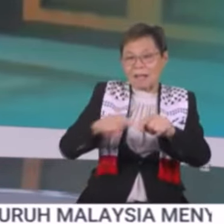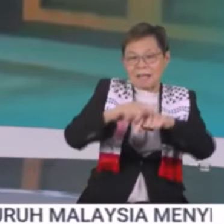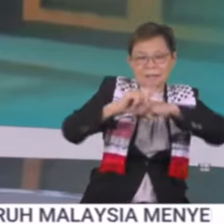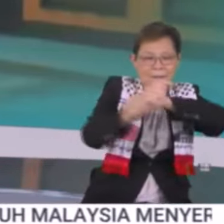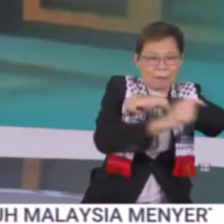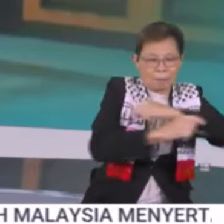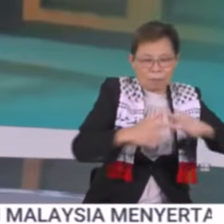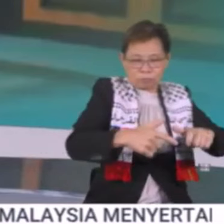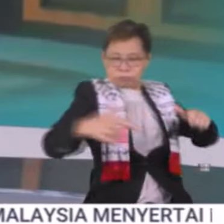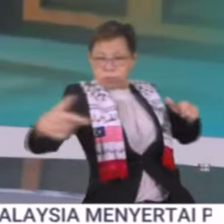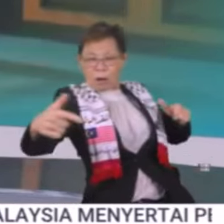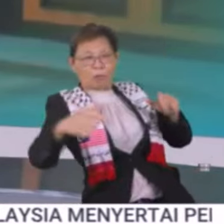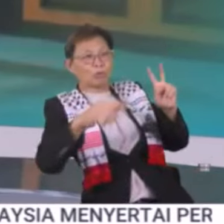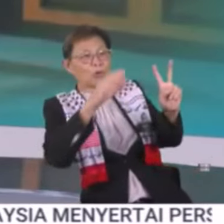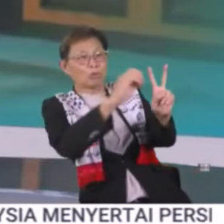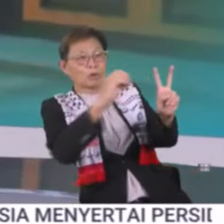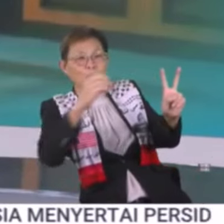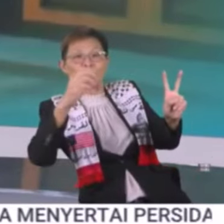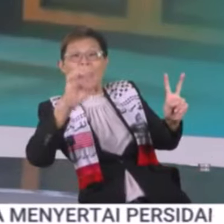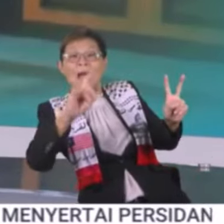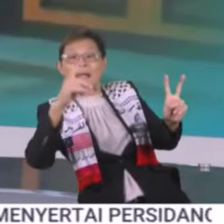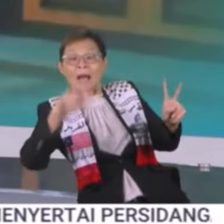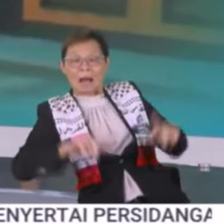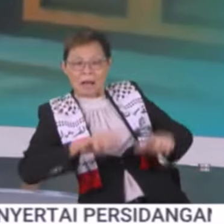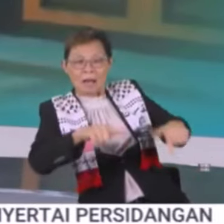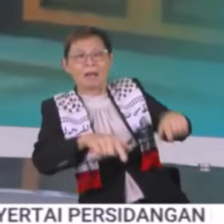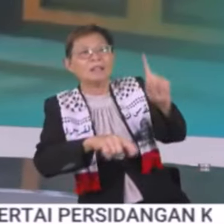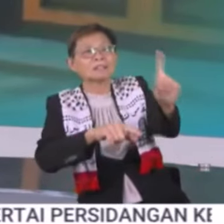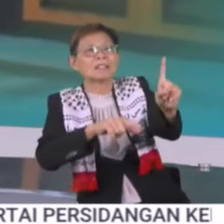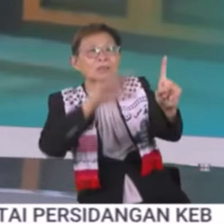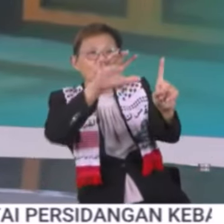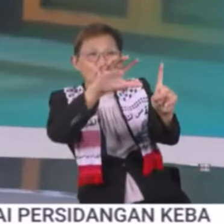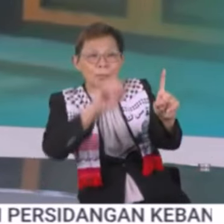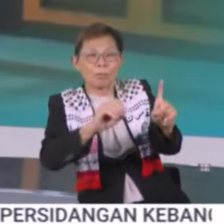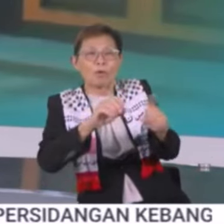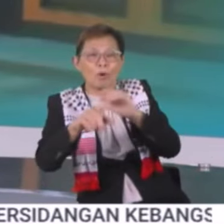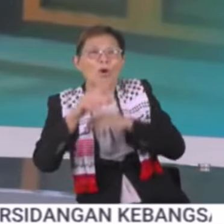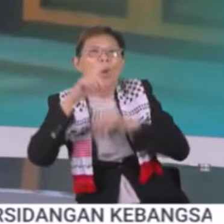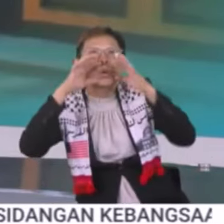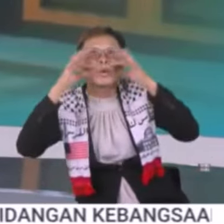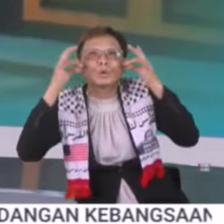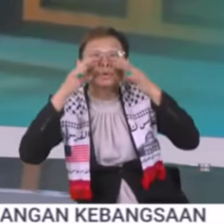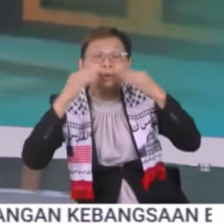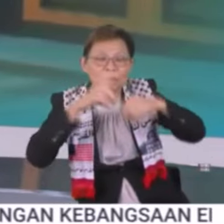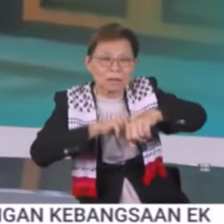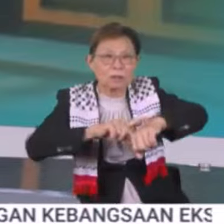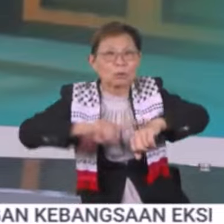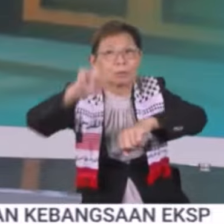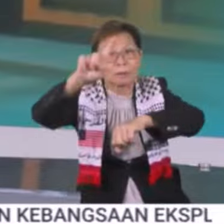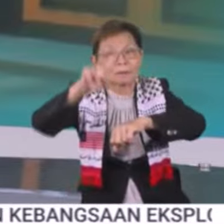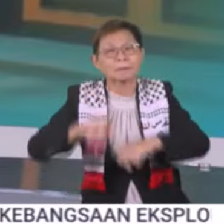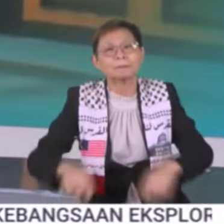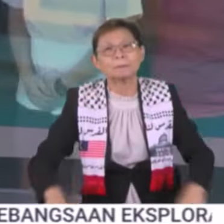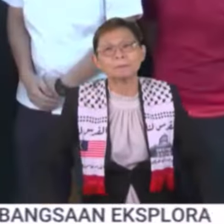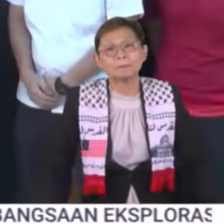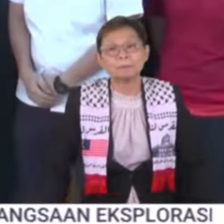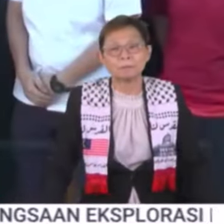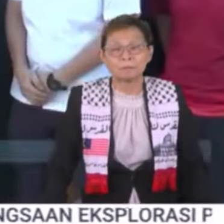seluas 200 ekar itu mampu menempatkan 150 ekor kucing dalam satu-satu masa.